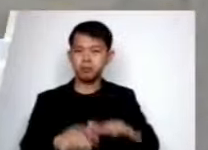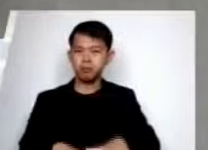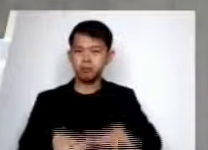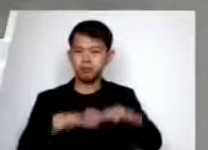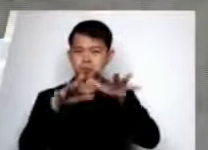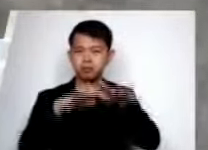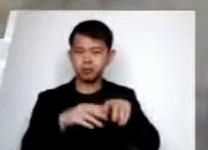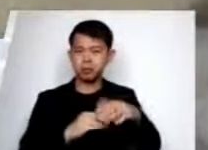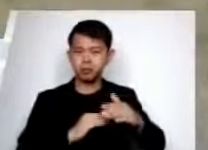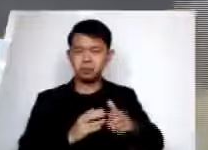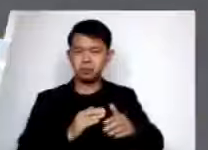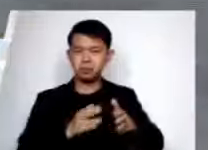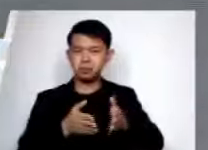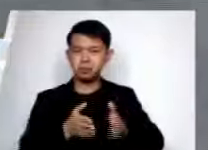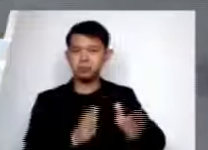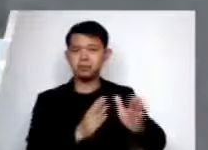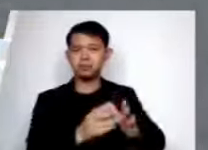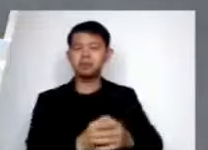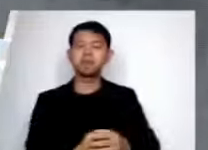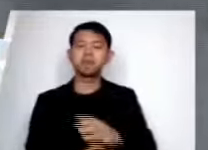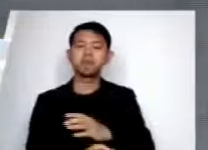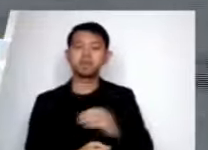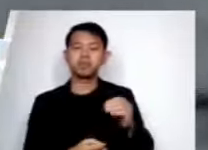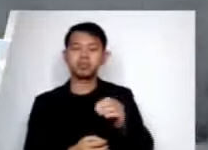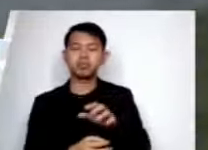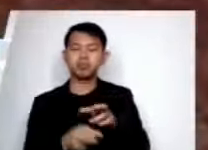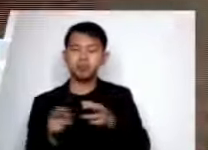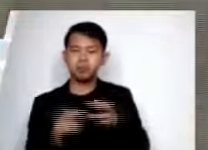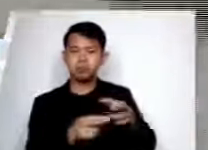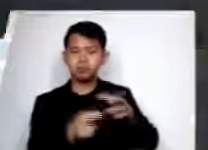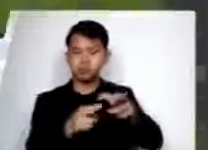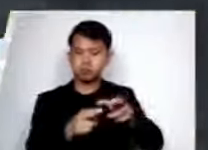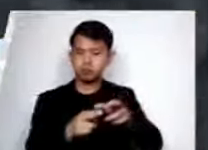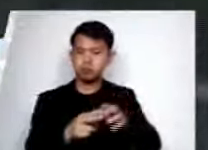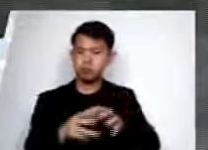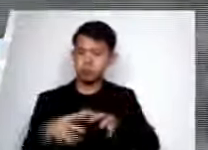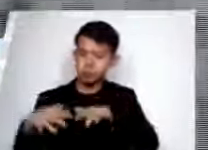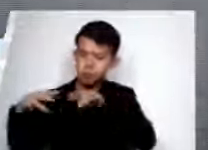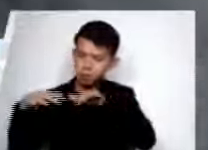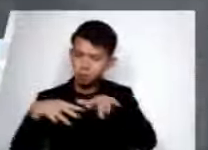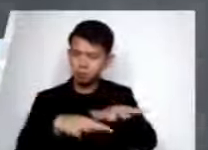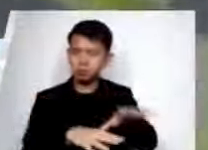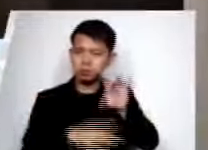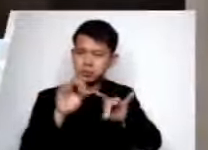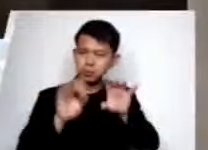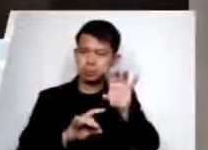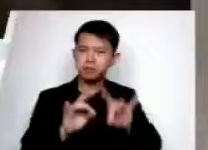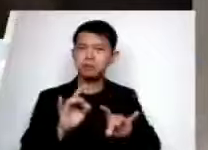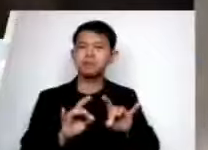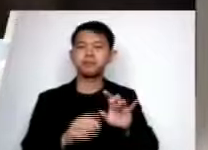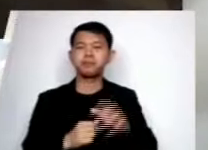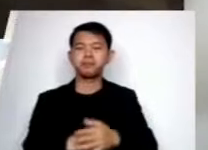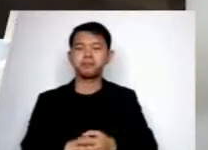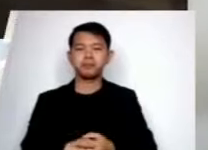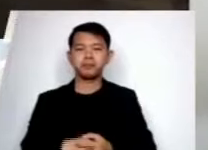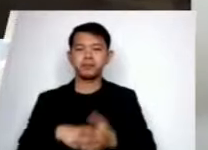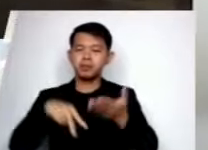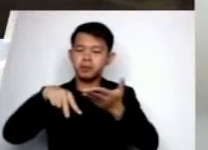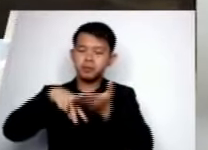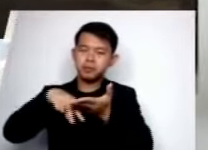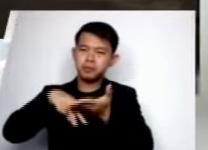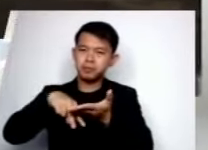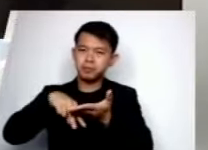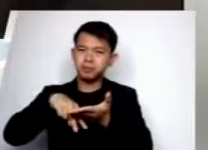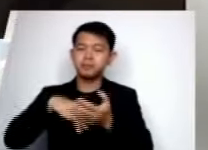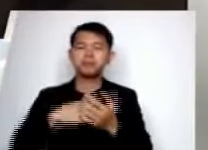nito sa katabing ilog. Hanggang binte ang kapal ng kulay abong putik. Simula pa kahapon, inilikas na ang